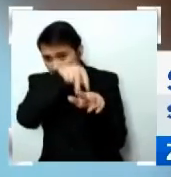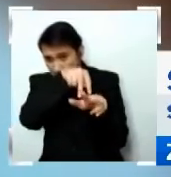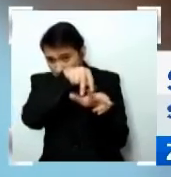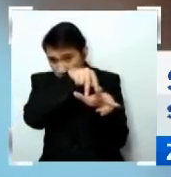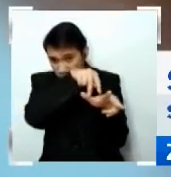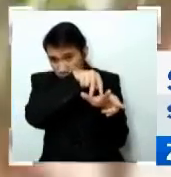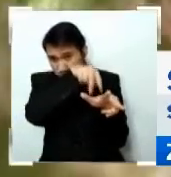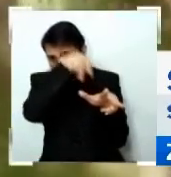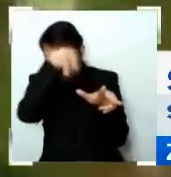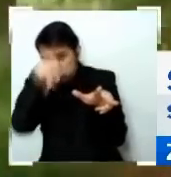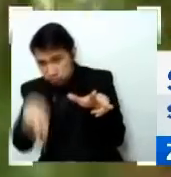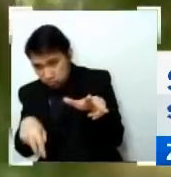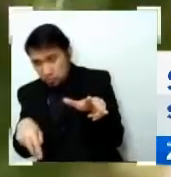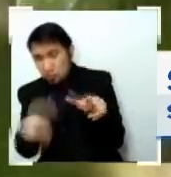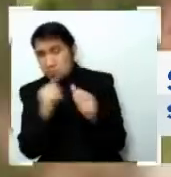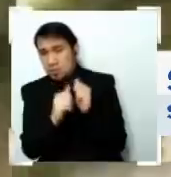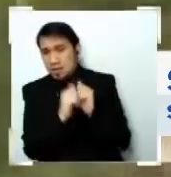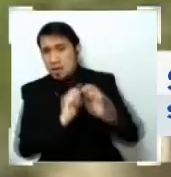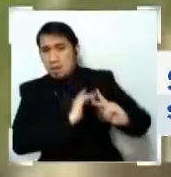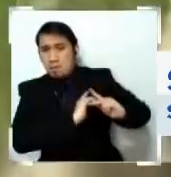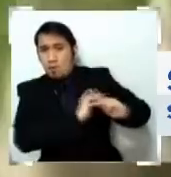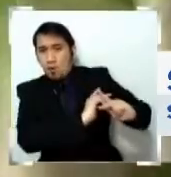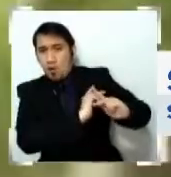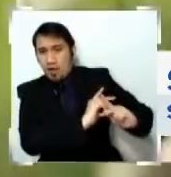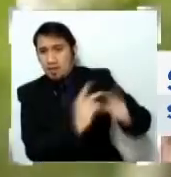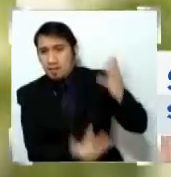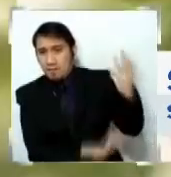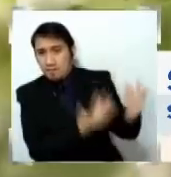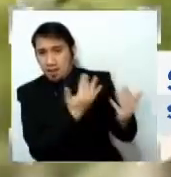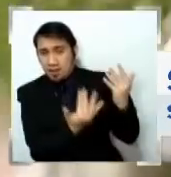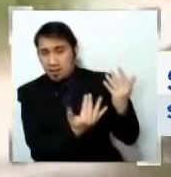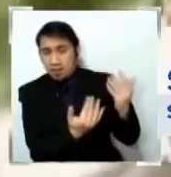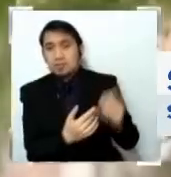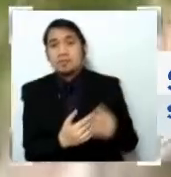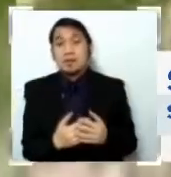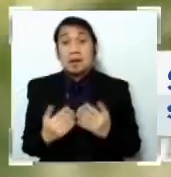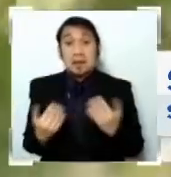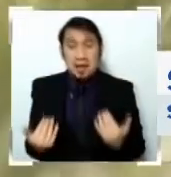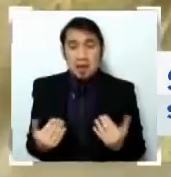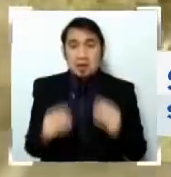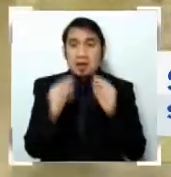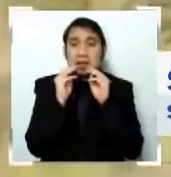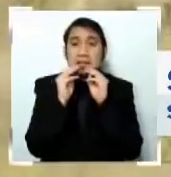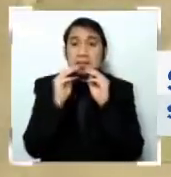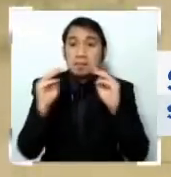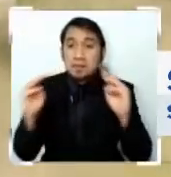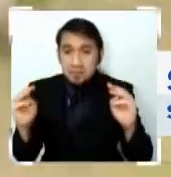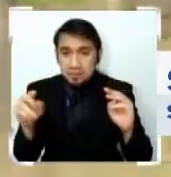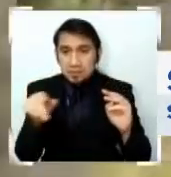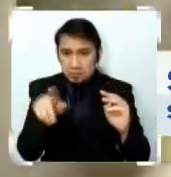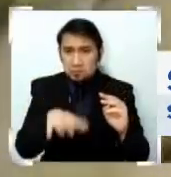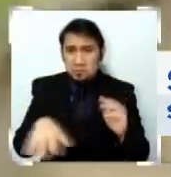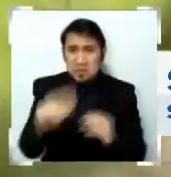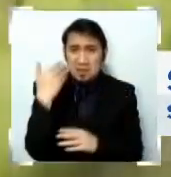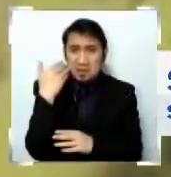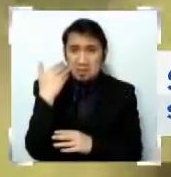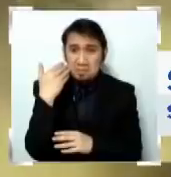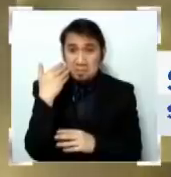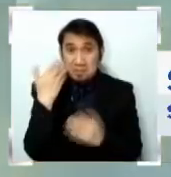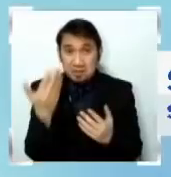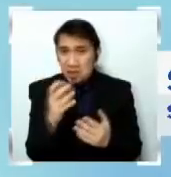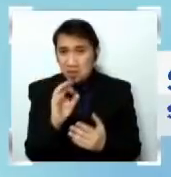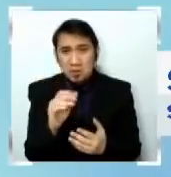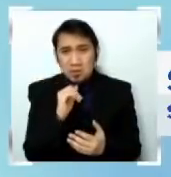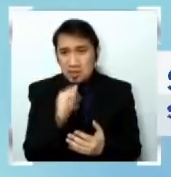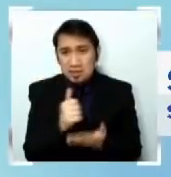sa apoy. May mensahe siya para sa mga kabarong hindi na raw niya nagawang tulungan. Patawarin niyo po